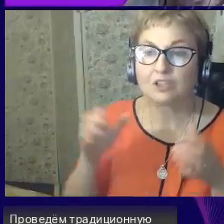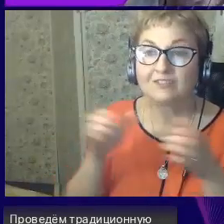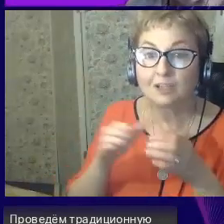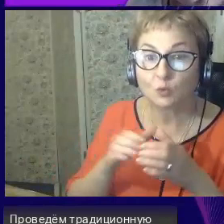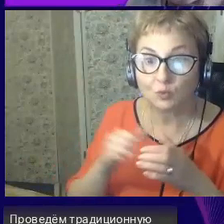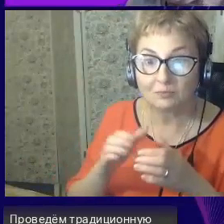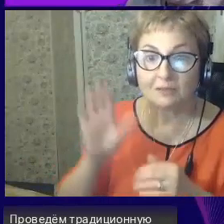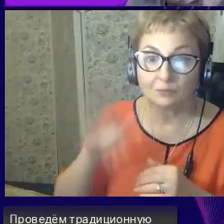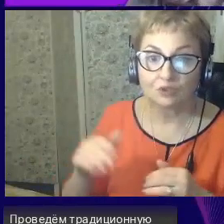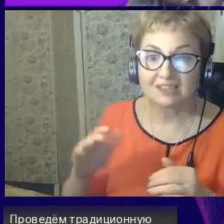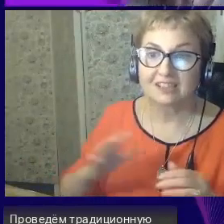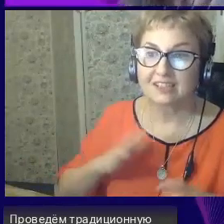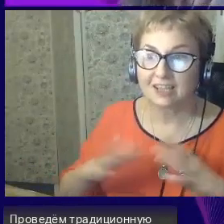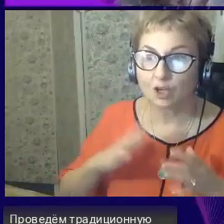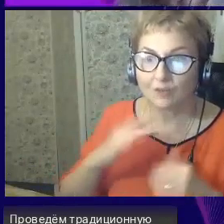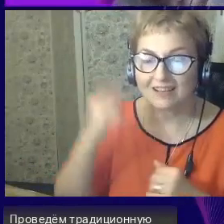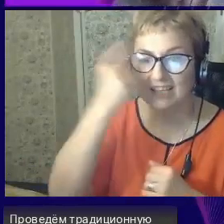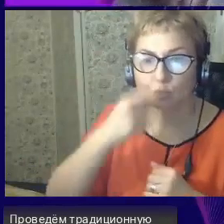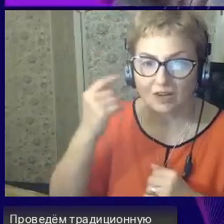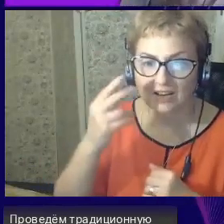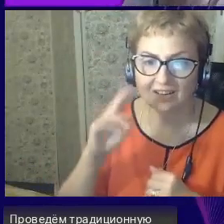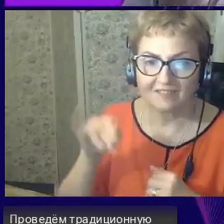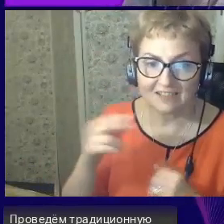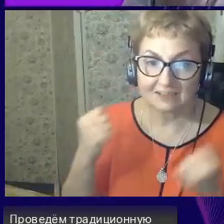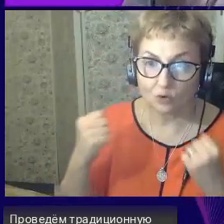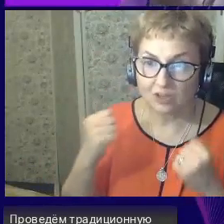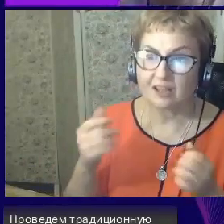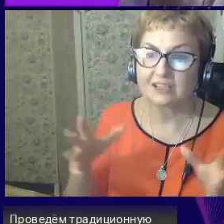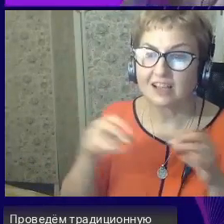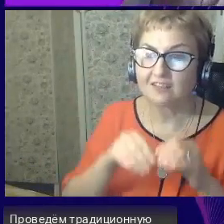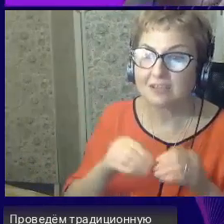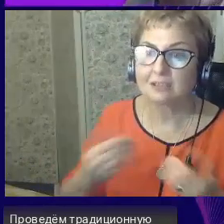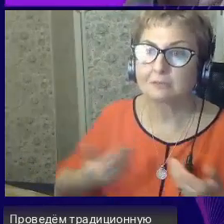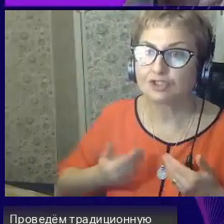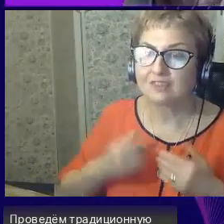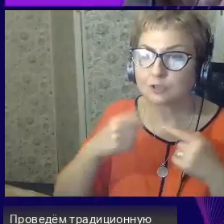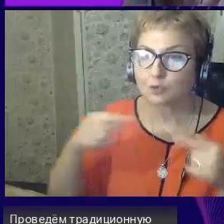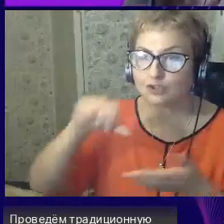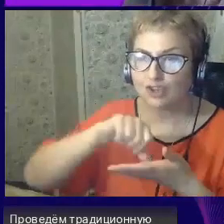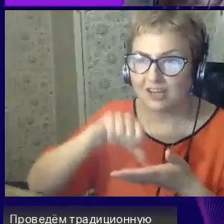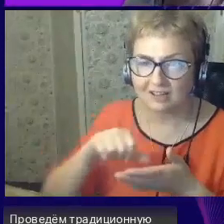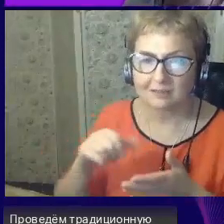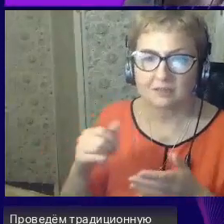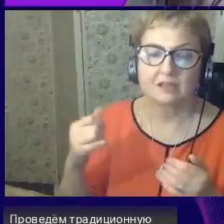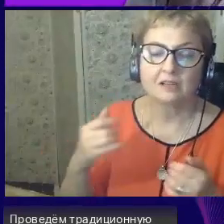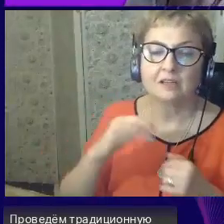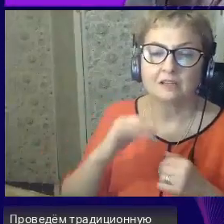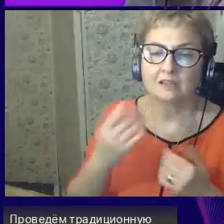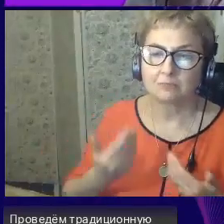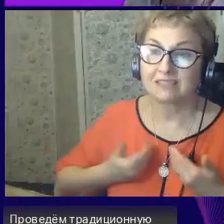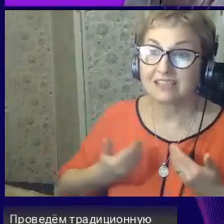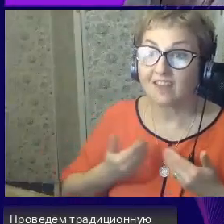группе, то есть пусть тренировки по индивидуальным видам спорта, но это совместное проживание с другими членами команды, это бытовые аспекты, и